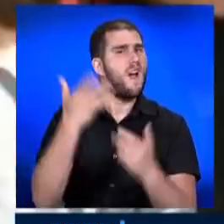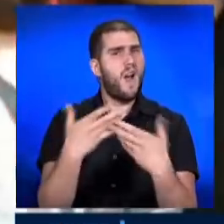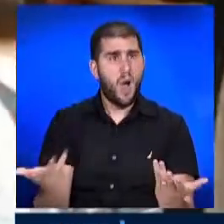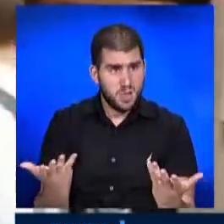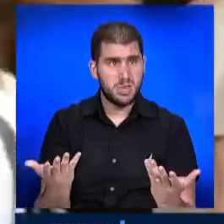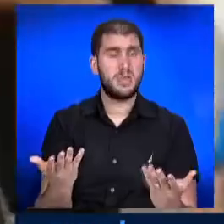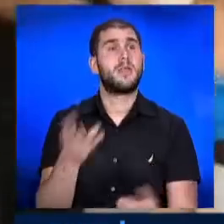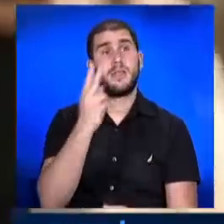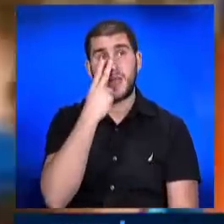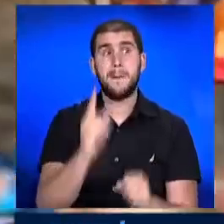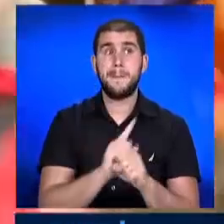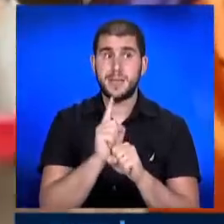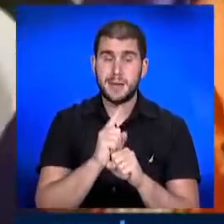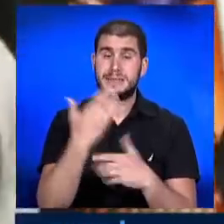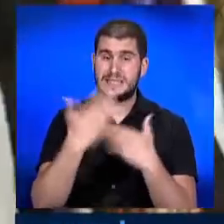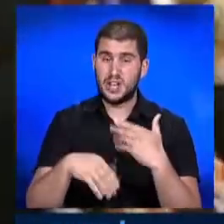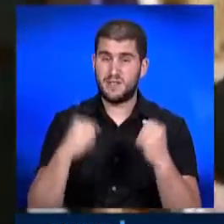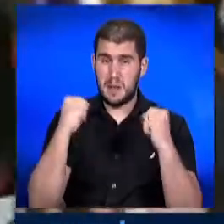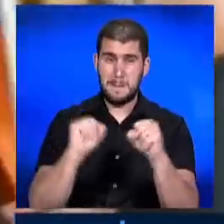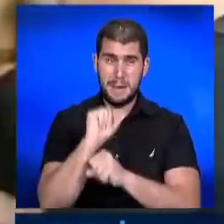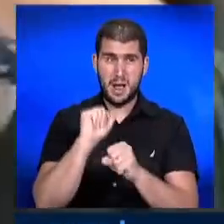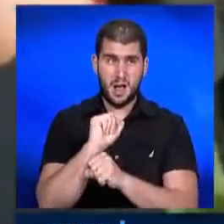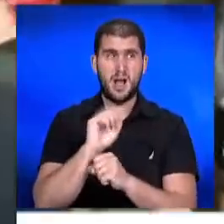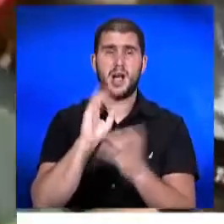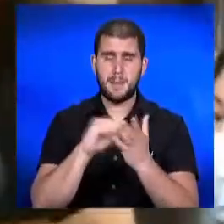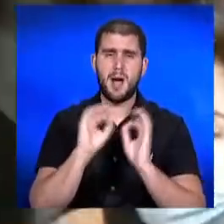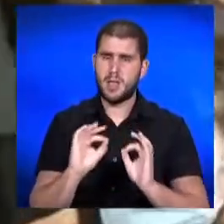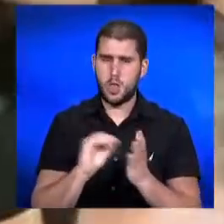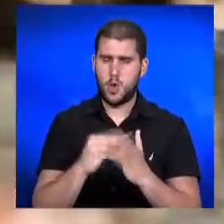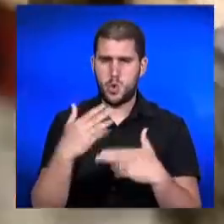נראה שבינתיים הסוף למחאות, גם הוא נראה רחוק.